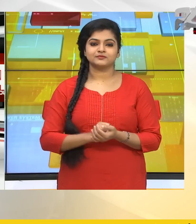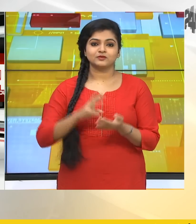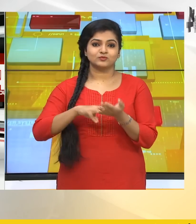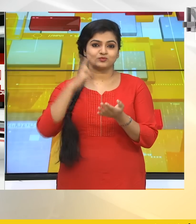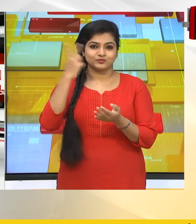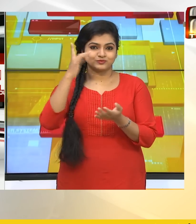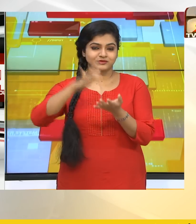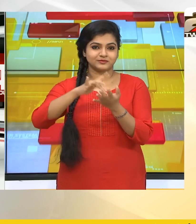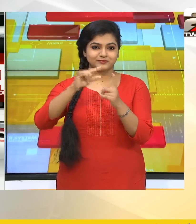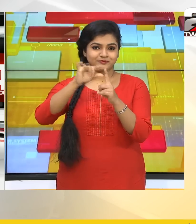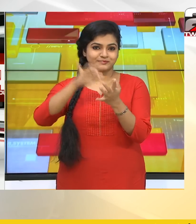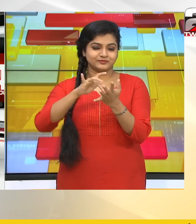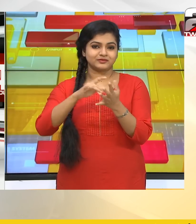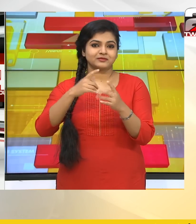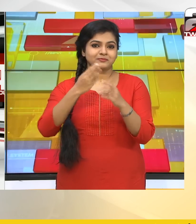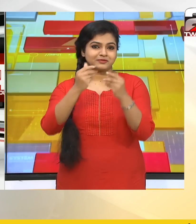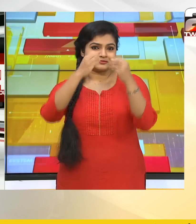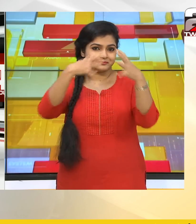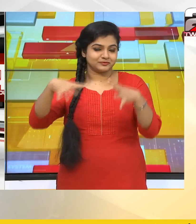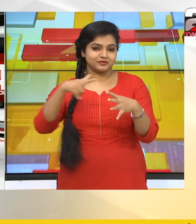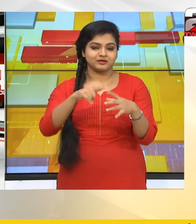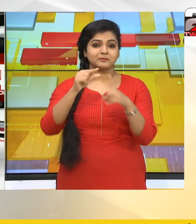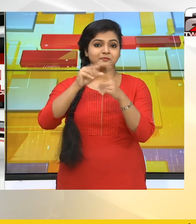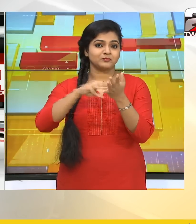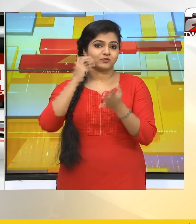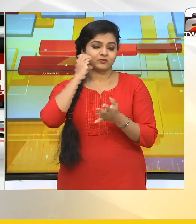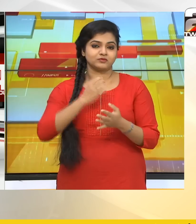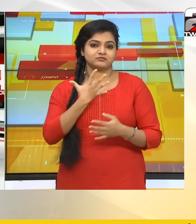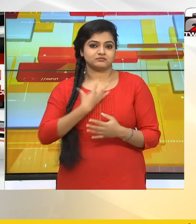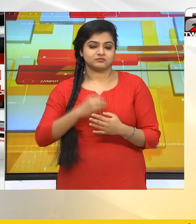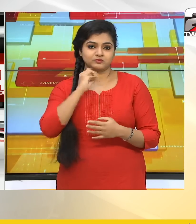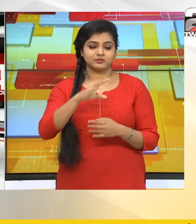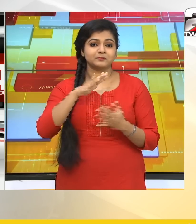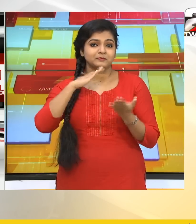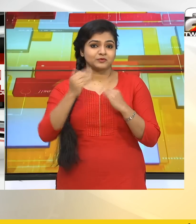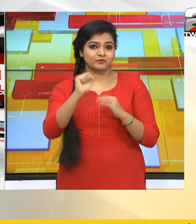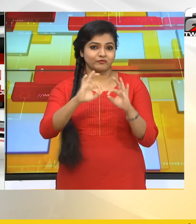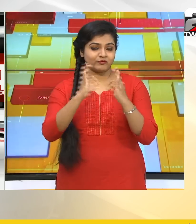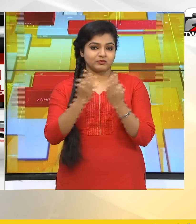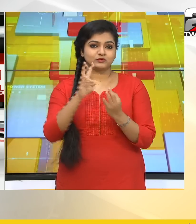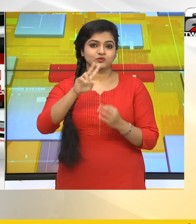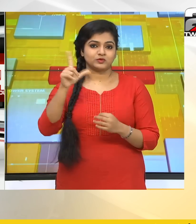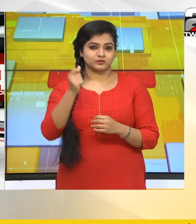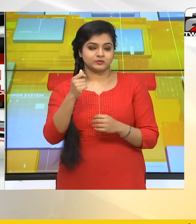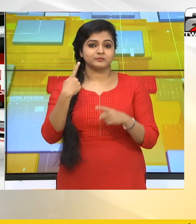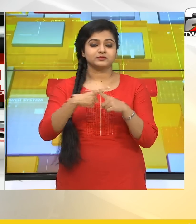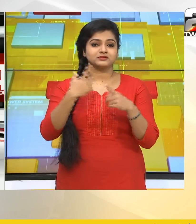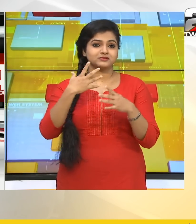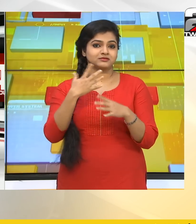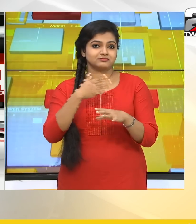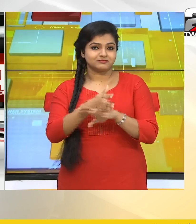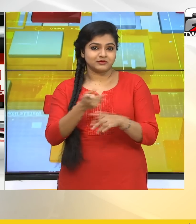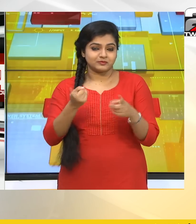മൂന്നാർ പെട്ടിമുടി ദുരന്തത്തിൽ പ്രധാനമന്ത്രി അനുശോചിച്ചു. ദുരന്തത്തിൽ മരിച്ചവരുടെ കുടുംബങ്ങൾക്ക് 2 ലക്ഷം രൂപയും പരിക്കേറ്റവർക്ക് 50,000 രൂപ